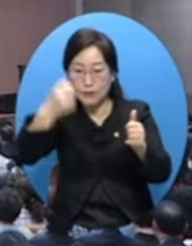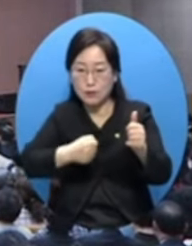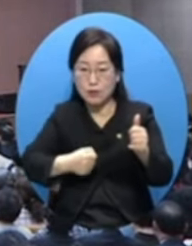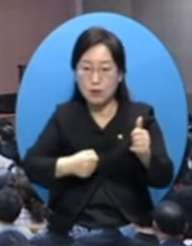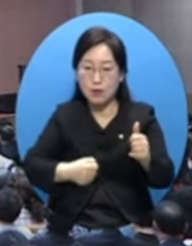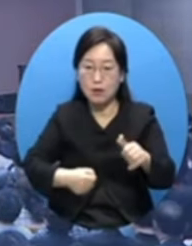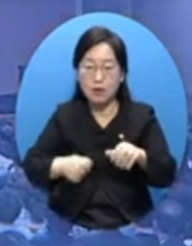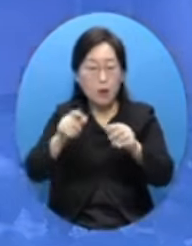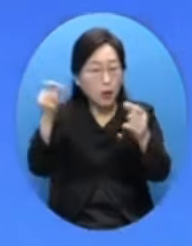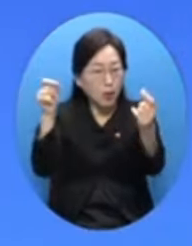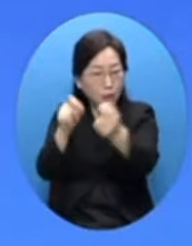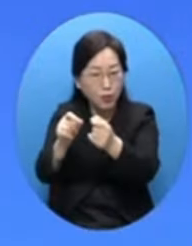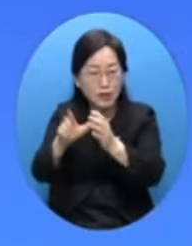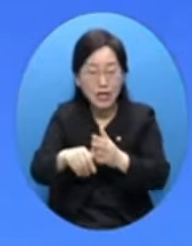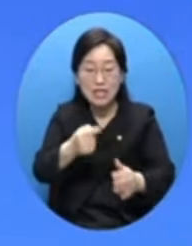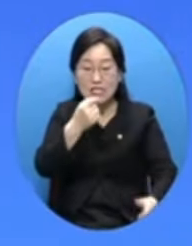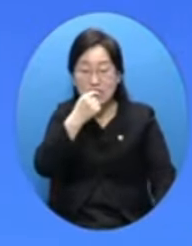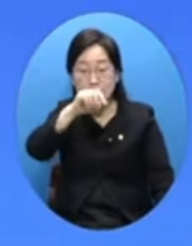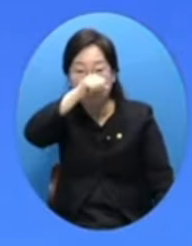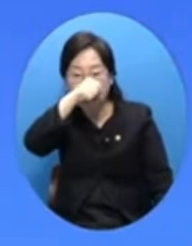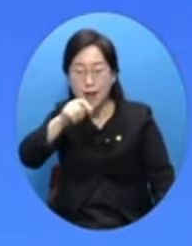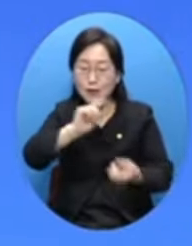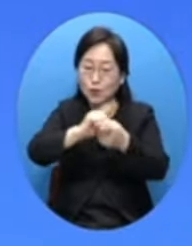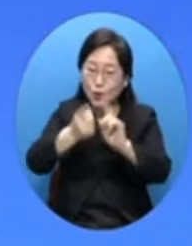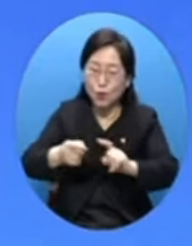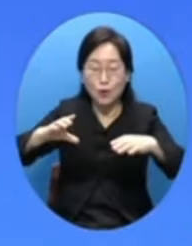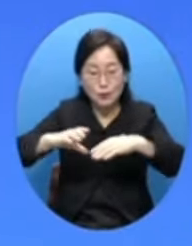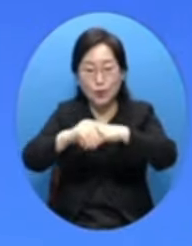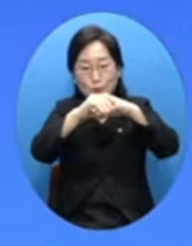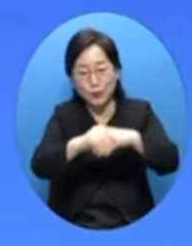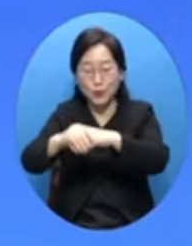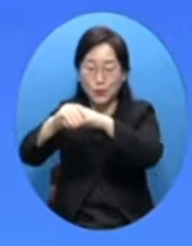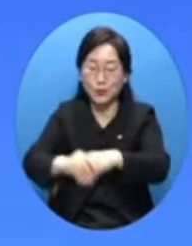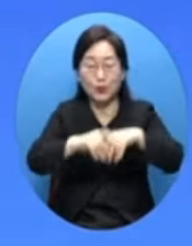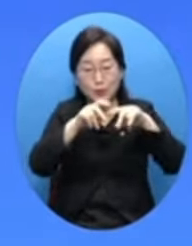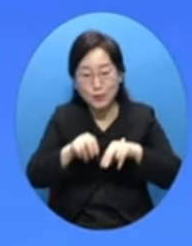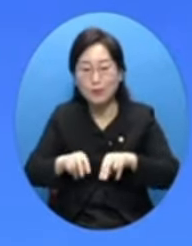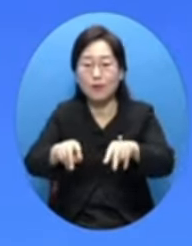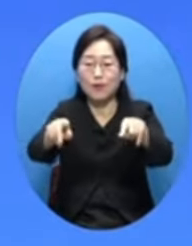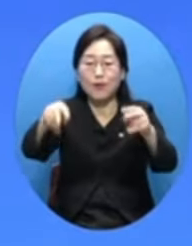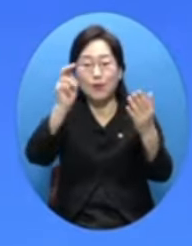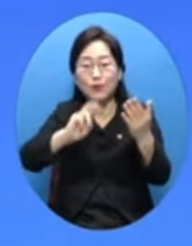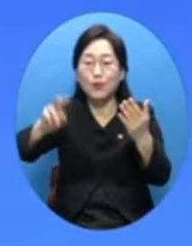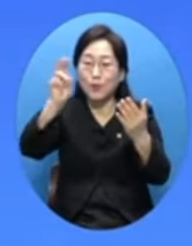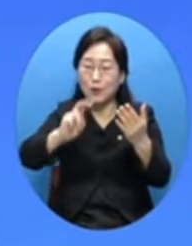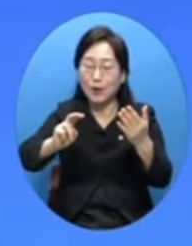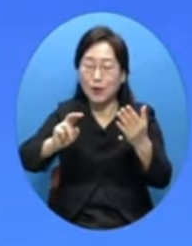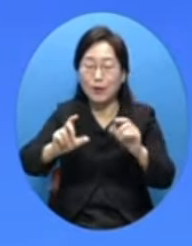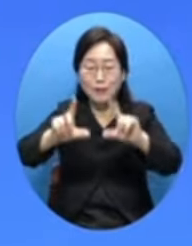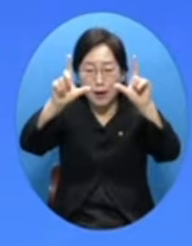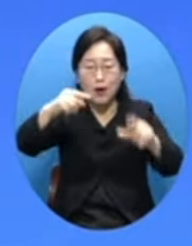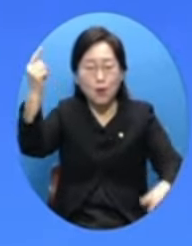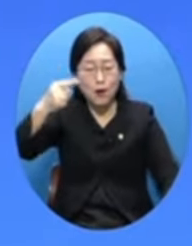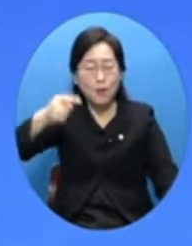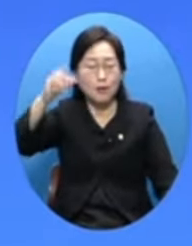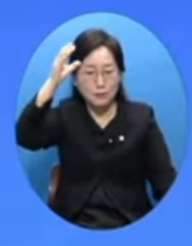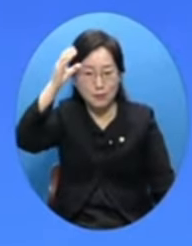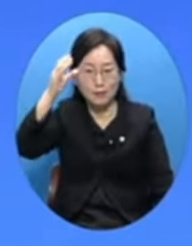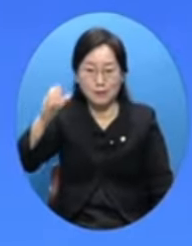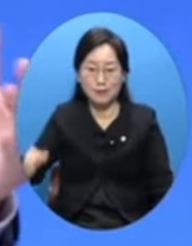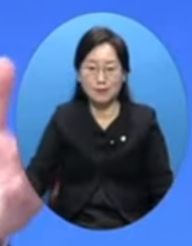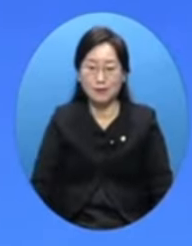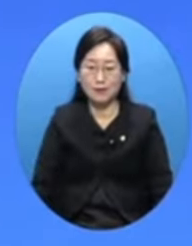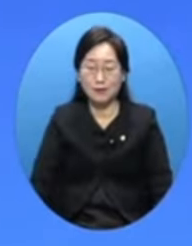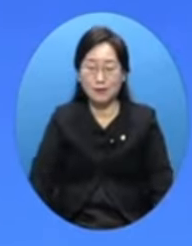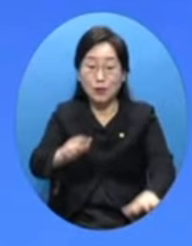날 흑인과 백인이 같이 손에 손 잡고 걸어가며 노래하는 그 날이 오는 걸 바라본다고 했습니다